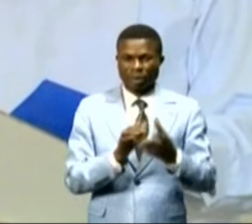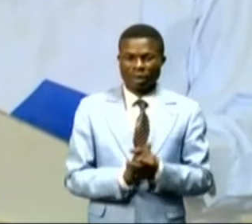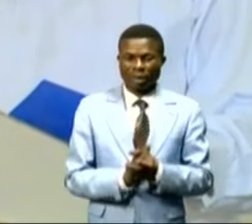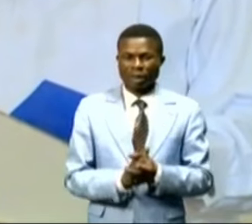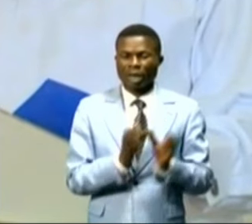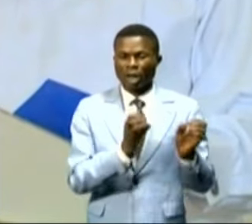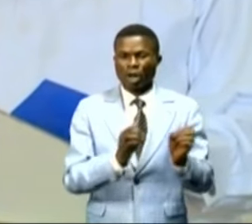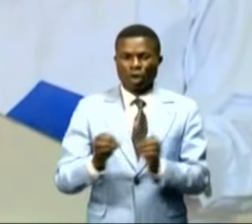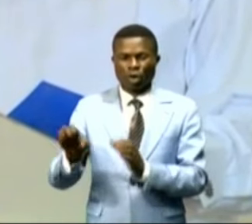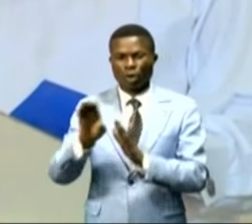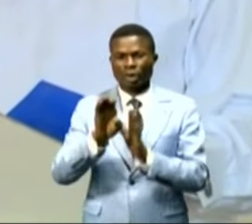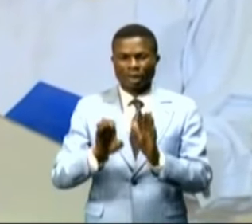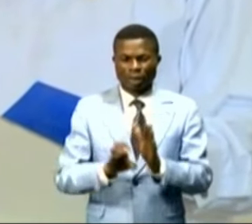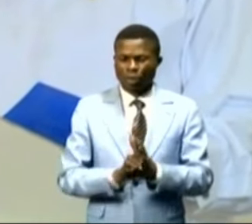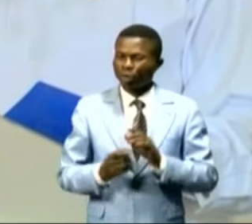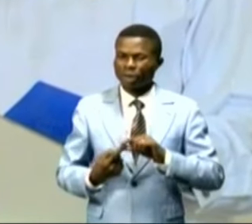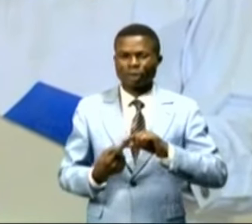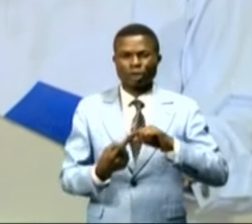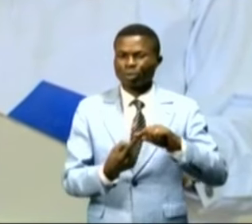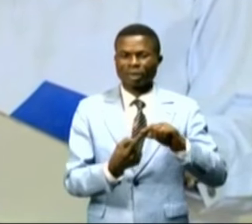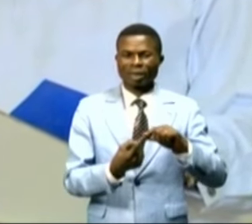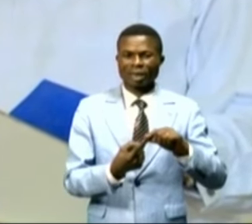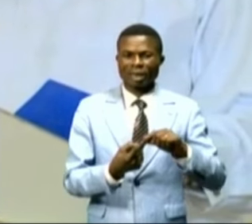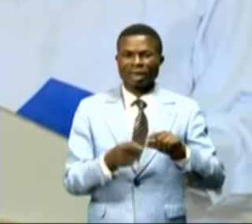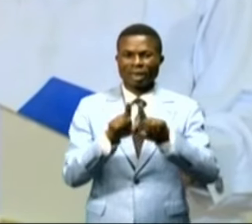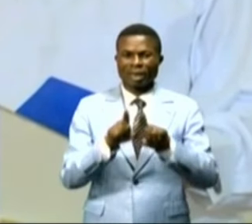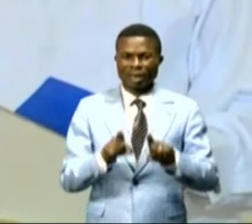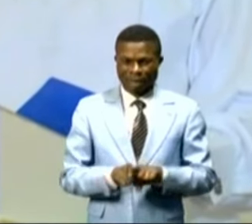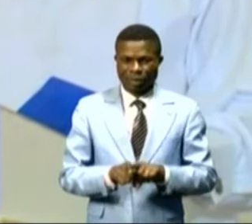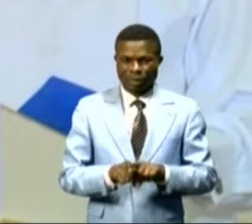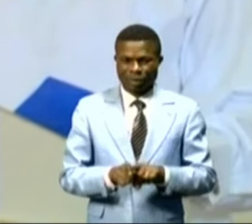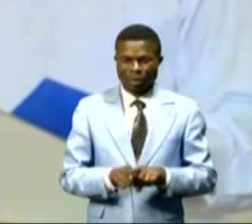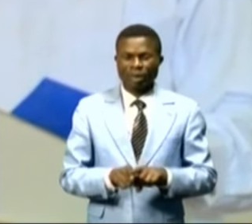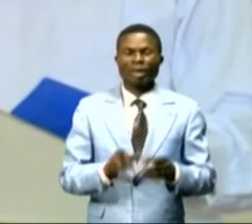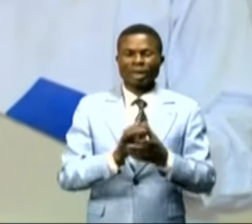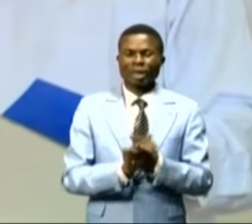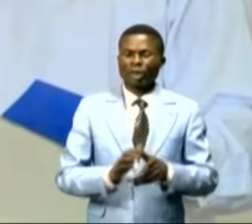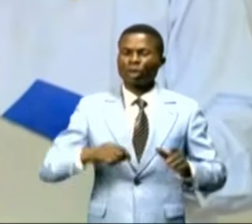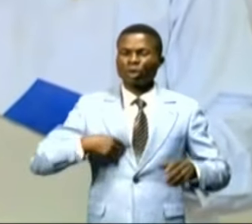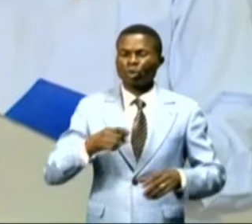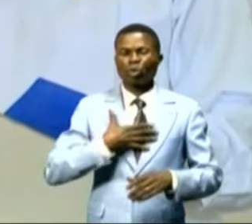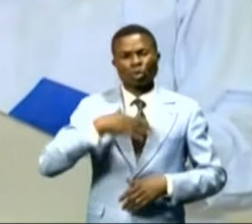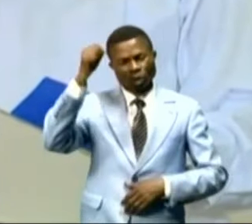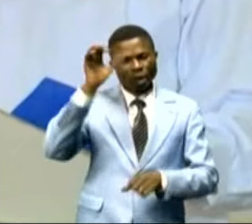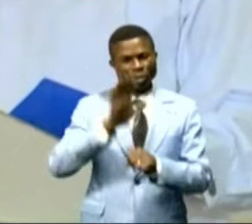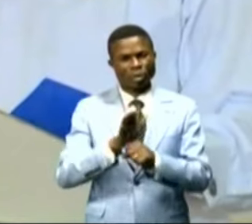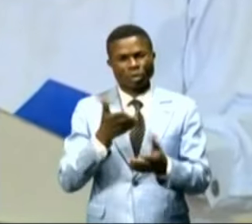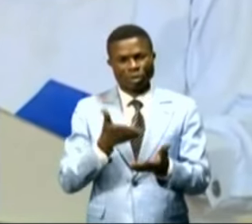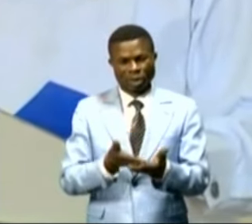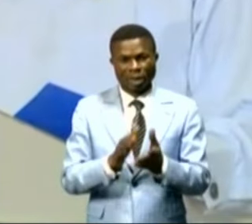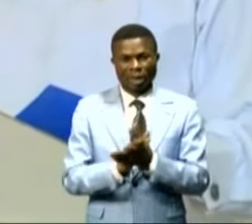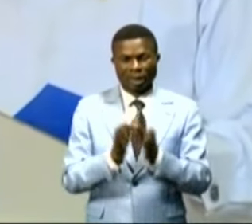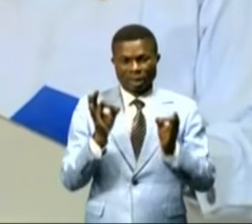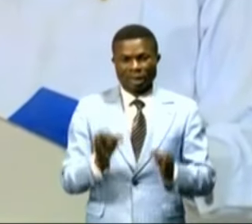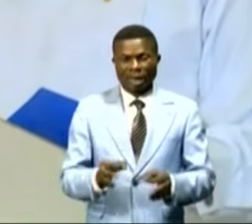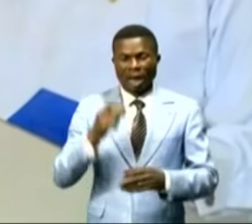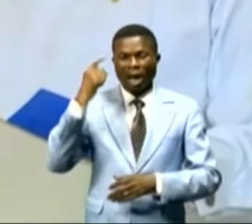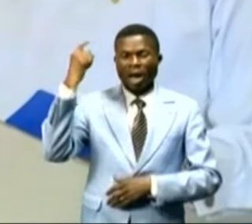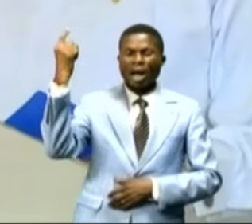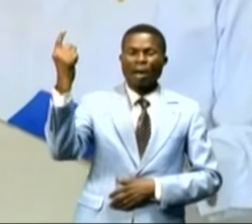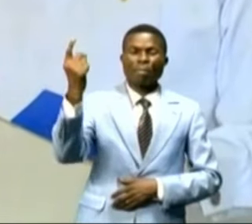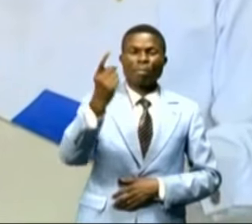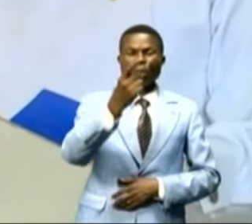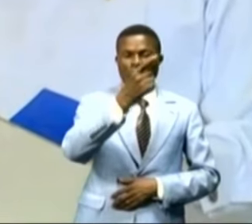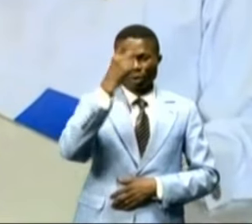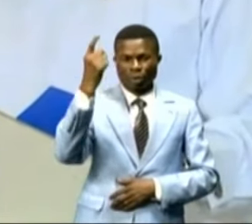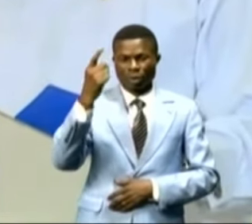dans des conditions exceptionnelles et rien n'était gagné d'avance. Dans un monde